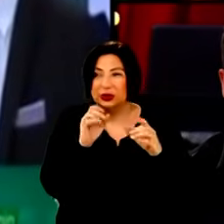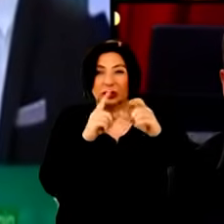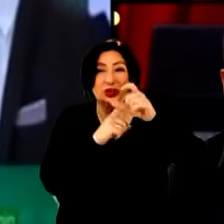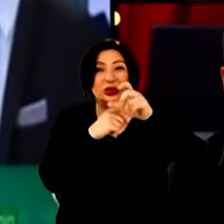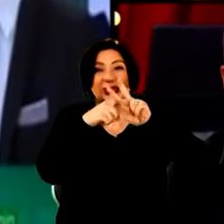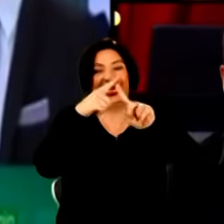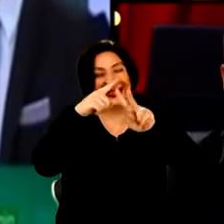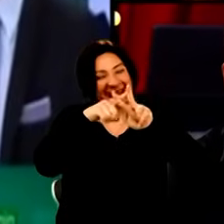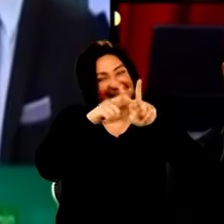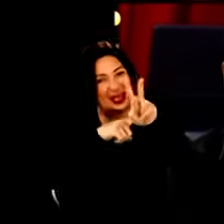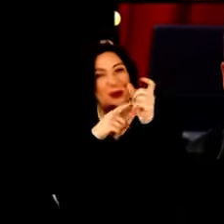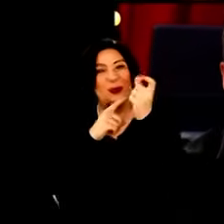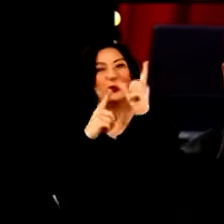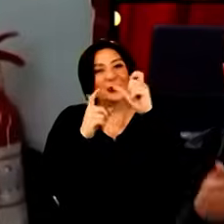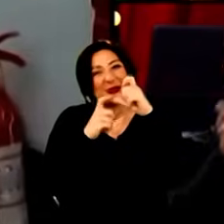Çağatay Ulusoy.